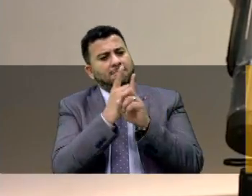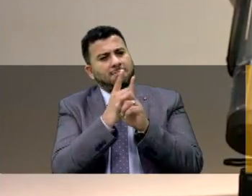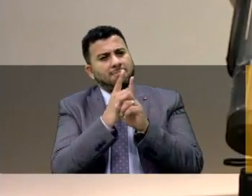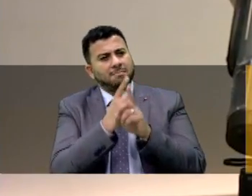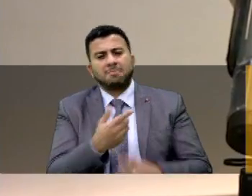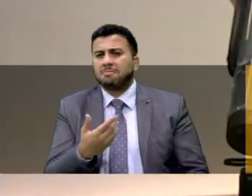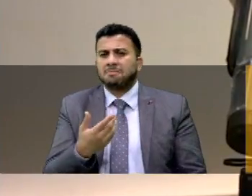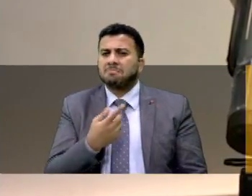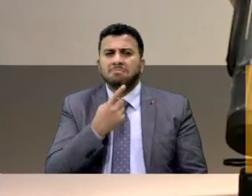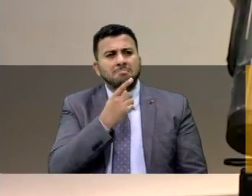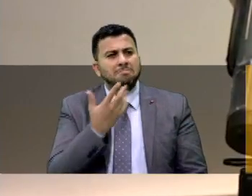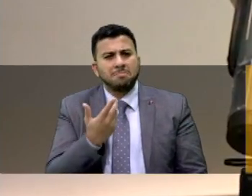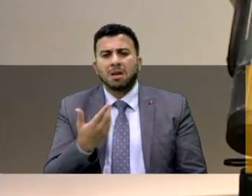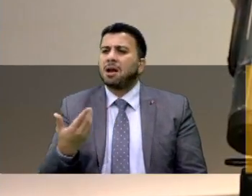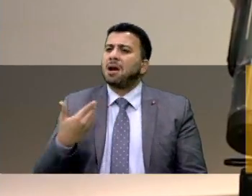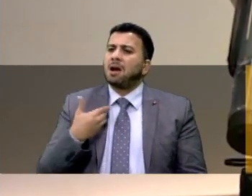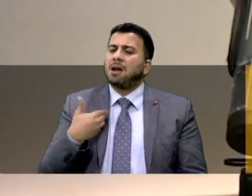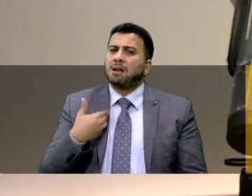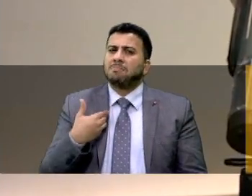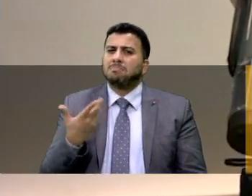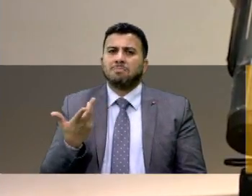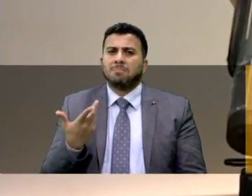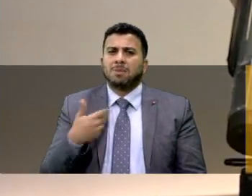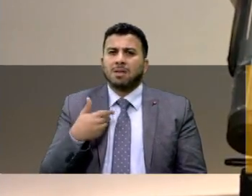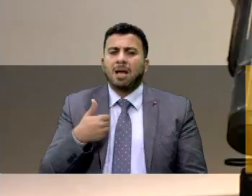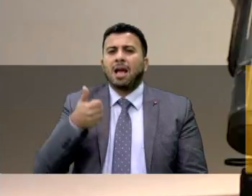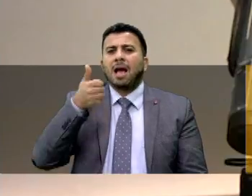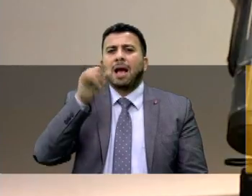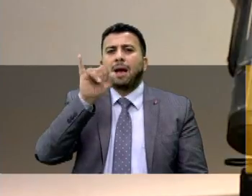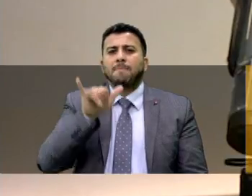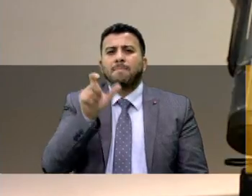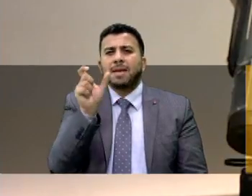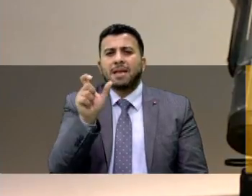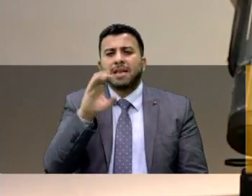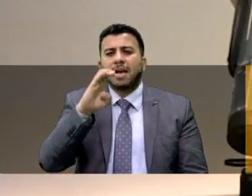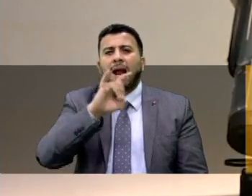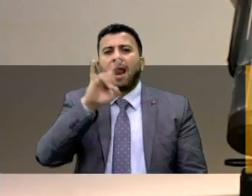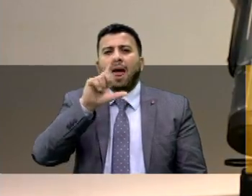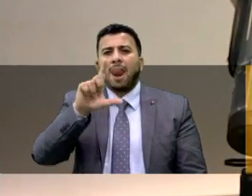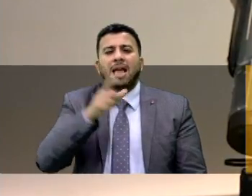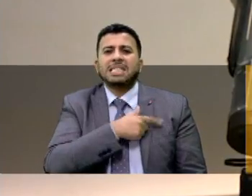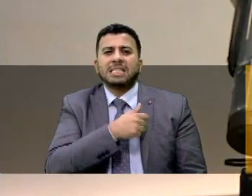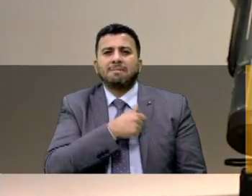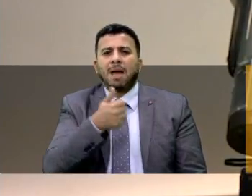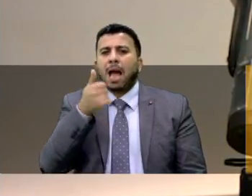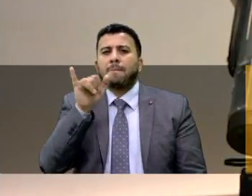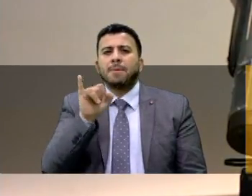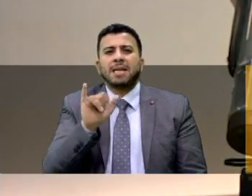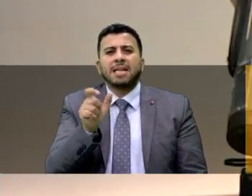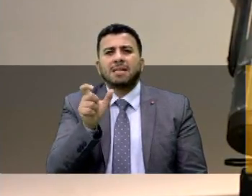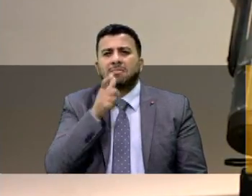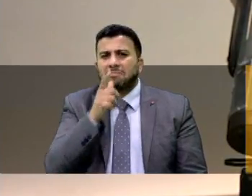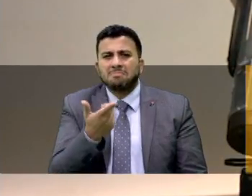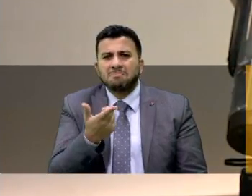قدم نفسه قال أنا أمين جلال صحفي مصري، ما أعرفش حد